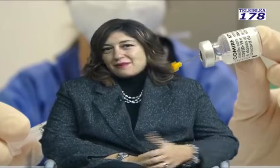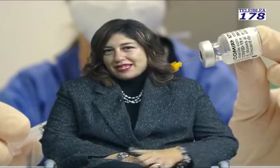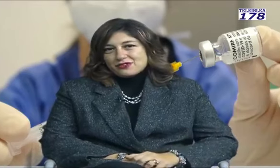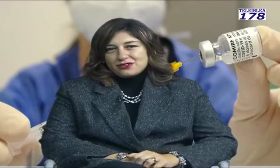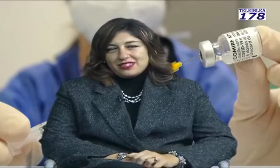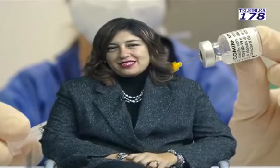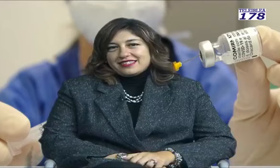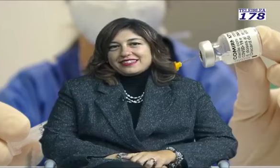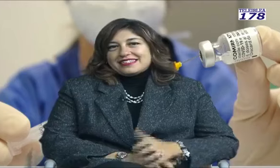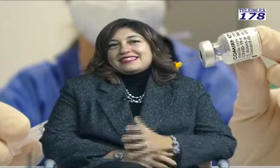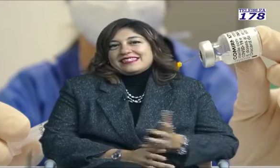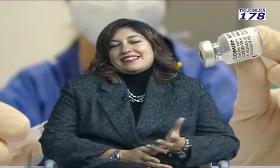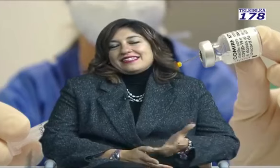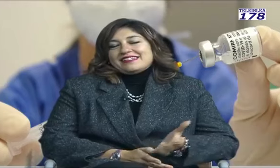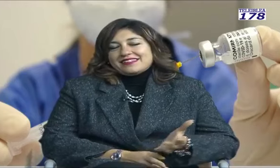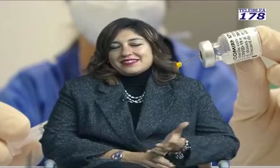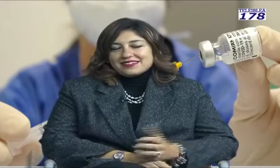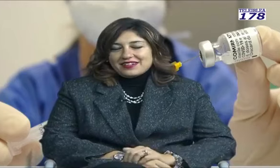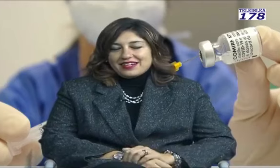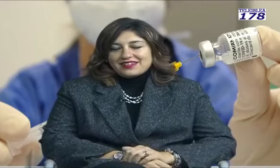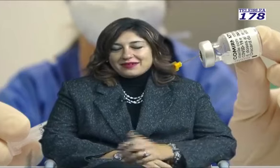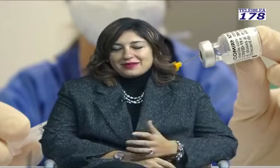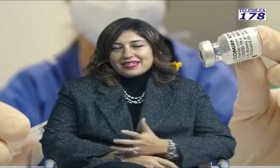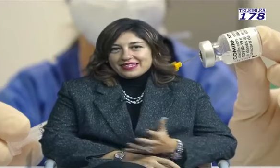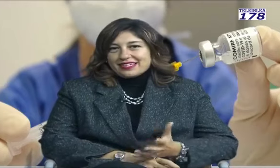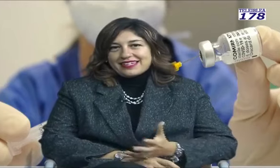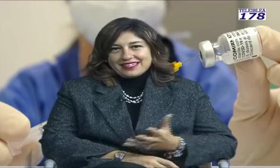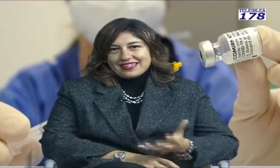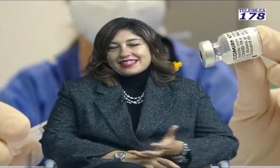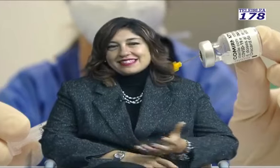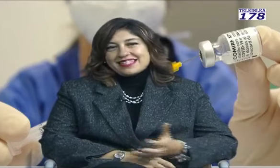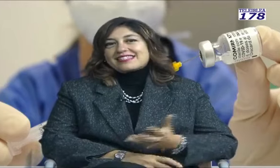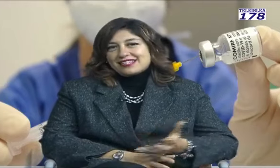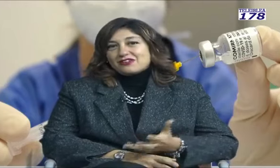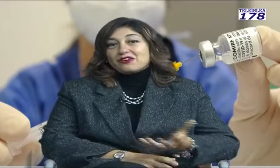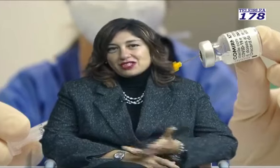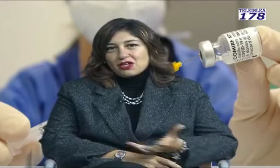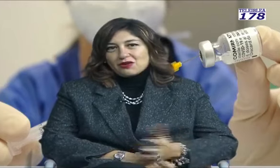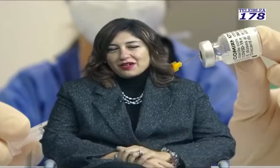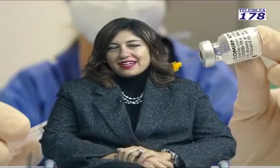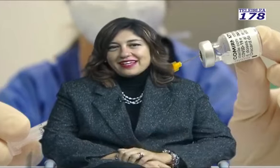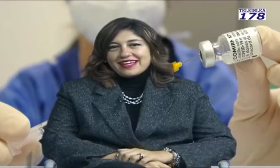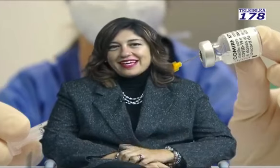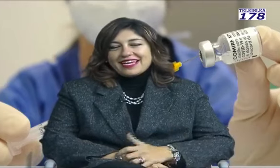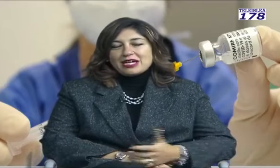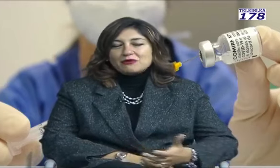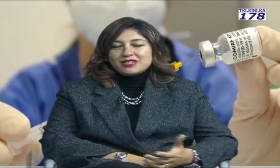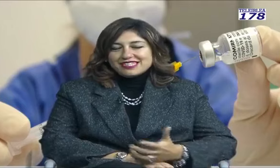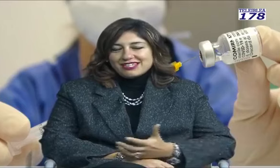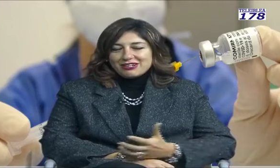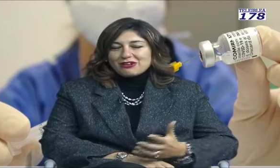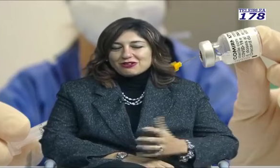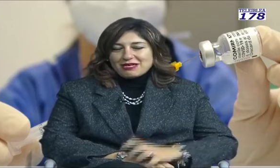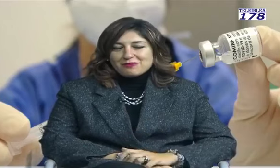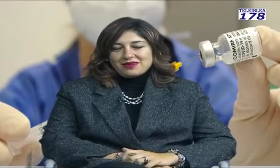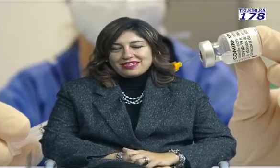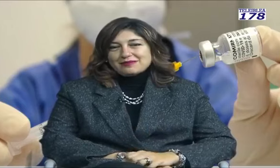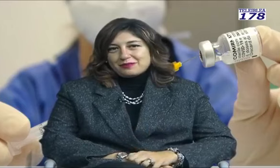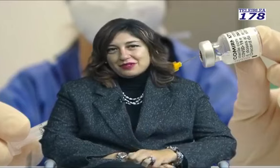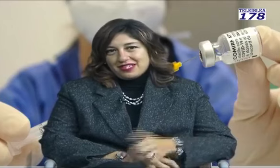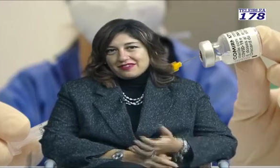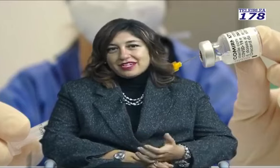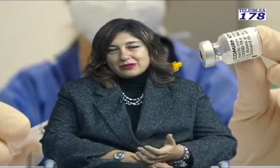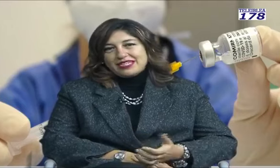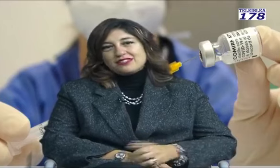Capita spesso di avere magari ragazzini che si incontrano e utilizzano il loro tempo anche